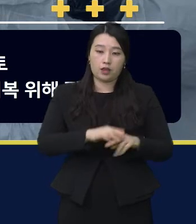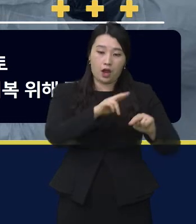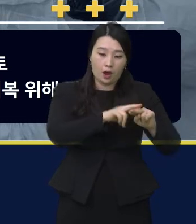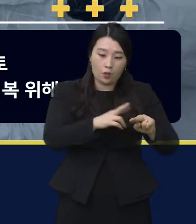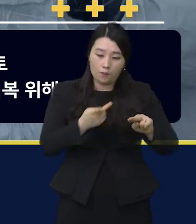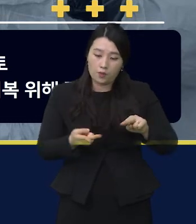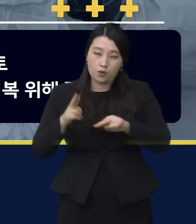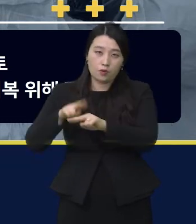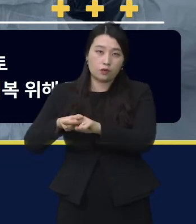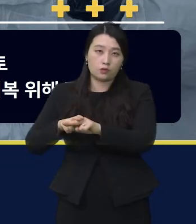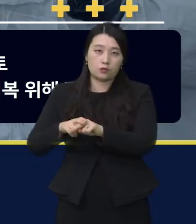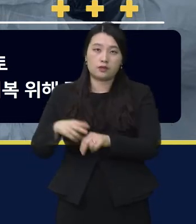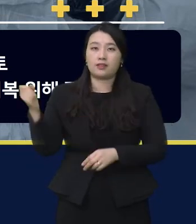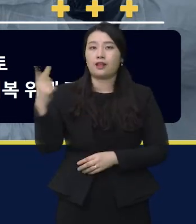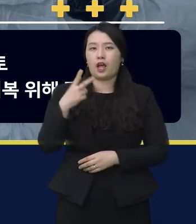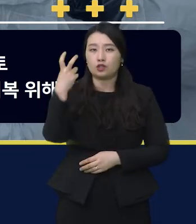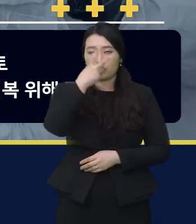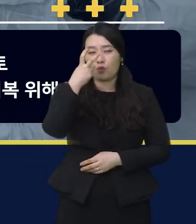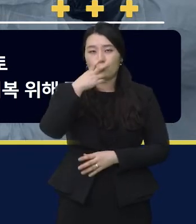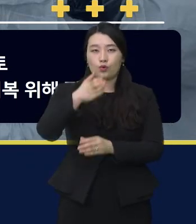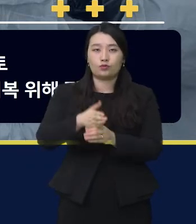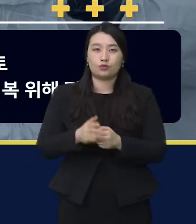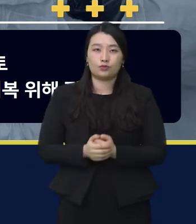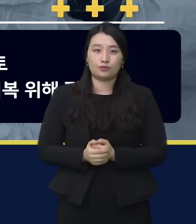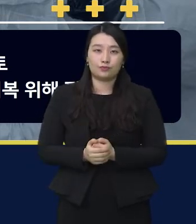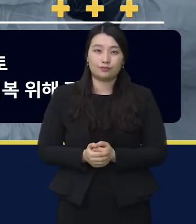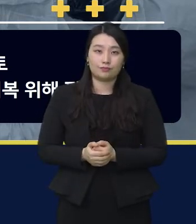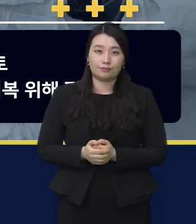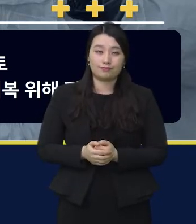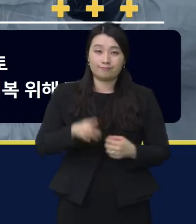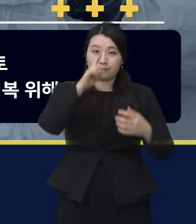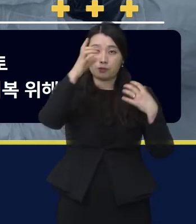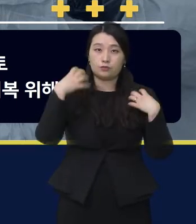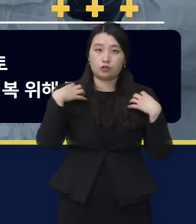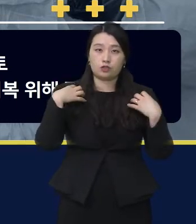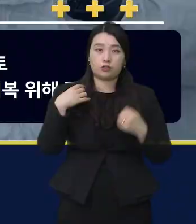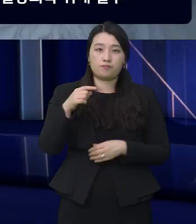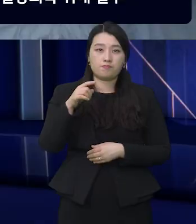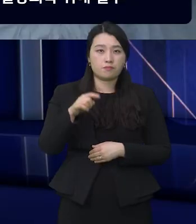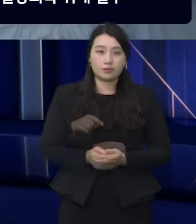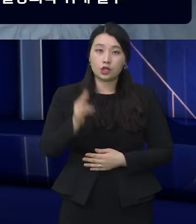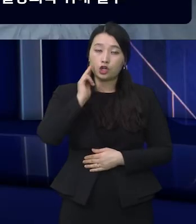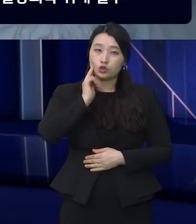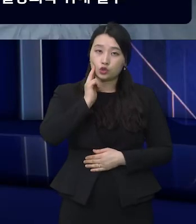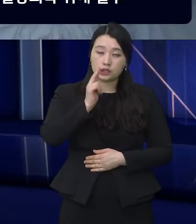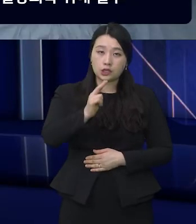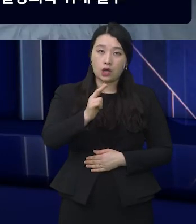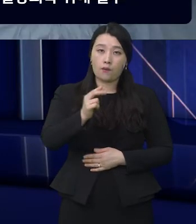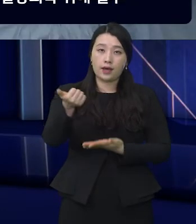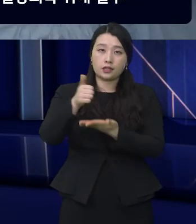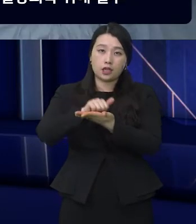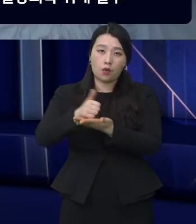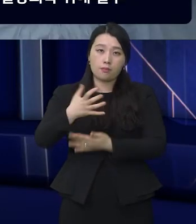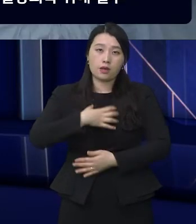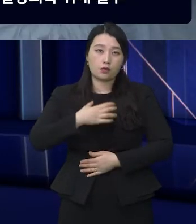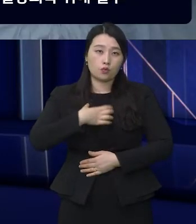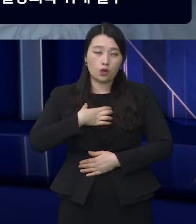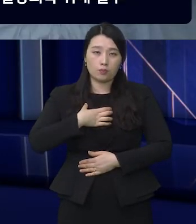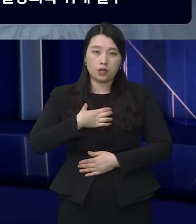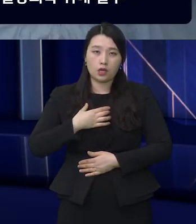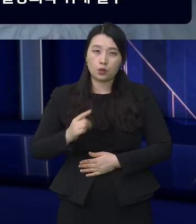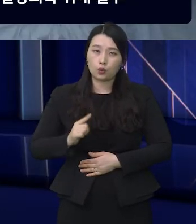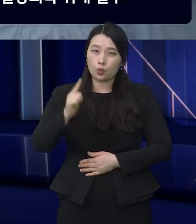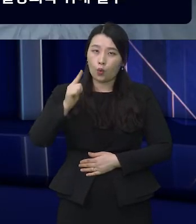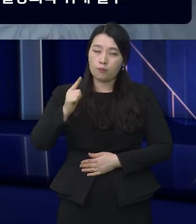제한 조치를 다시 검토하고 있습니다 중수부는 방역 패스에 대해서 중 중화와 사망 위험이 높은